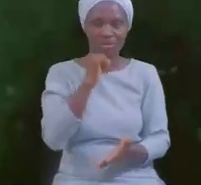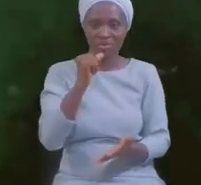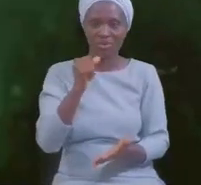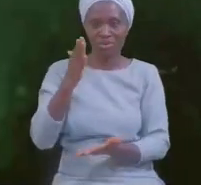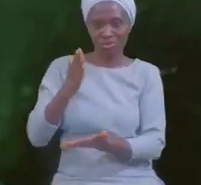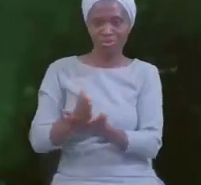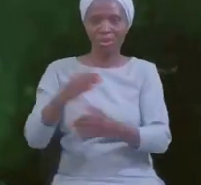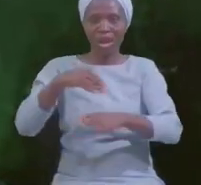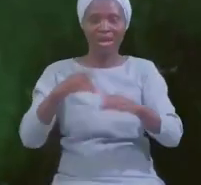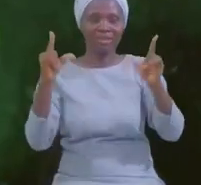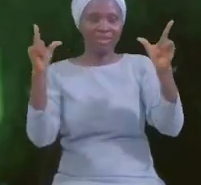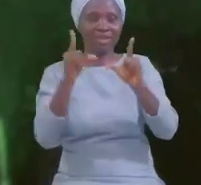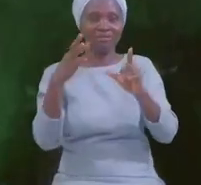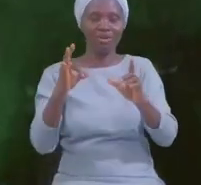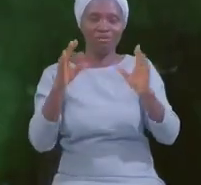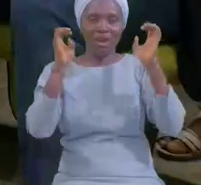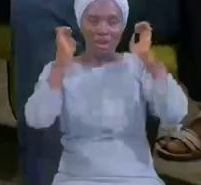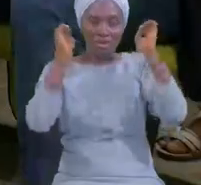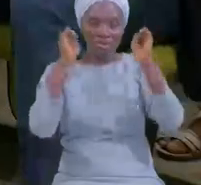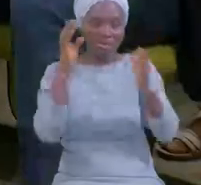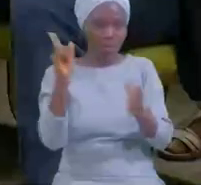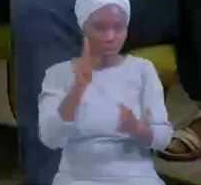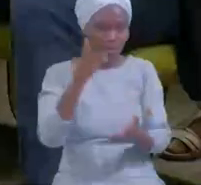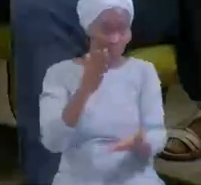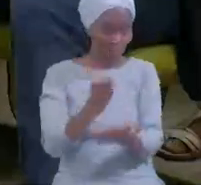niveau d'éducation là où vous êtes arrêté.